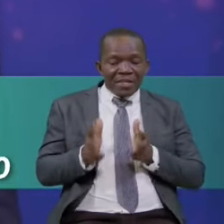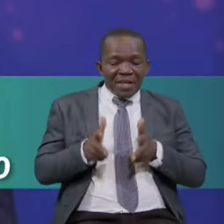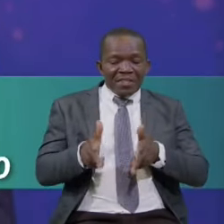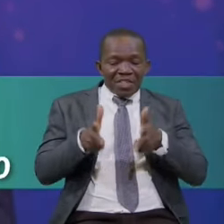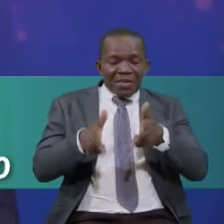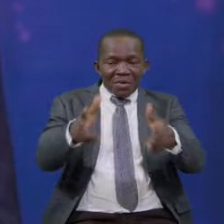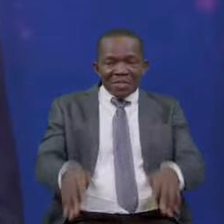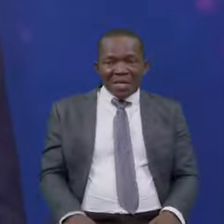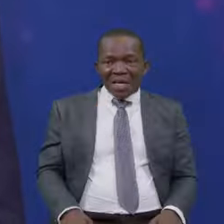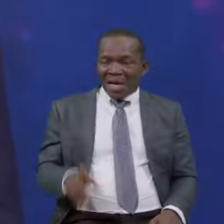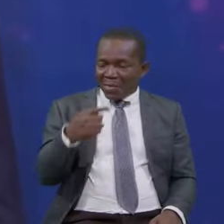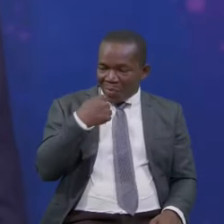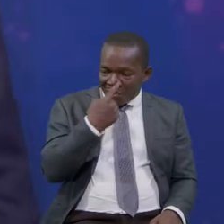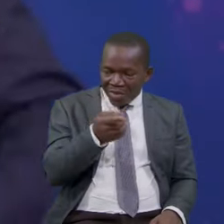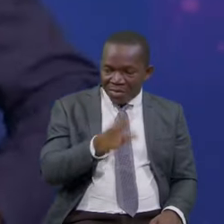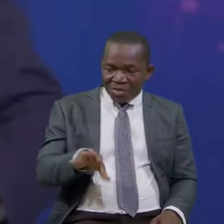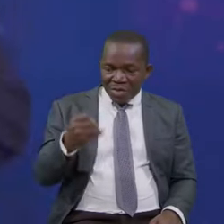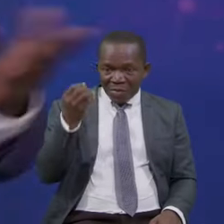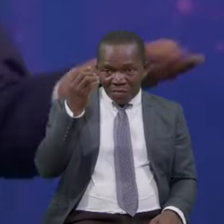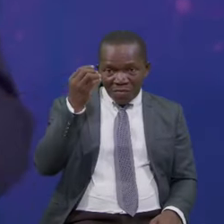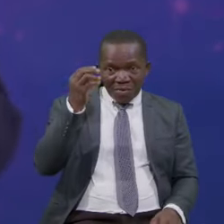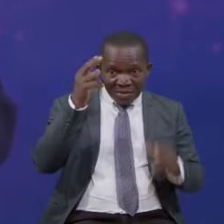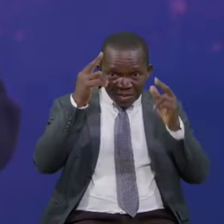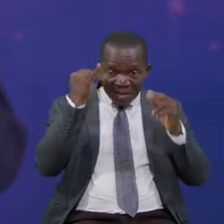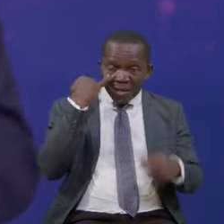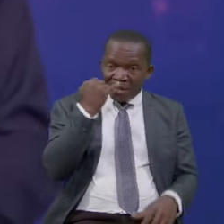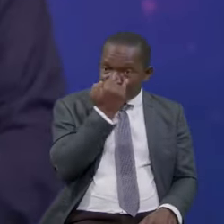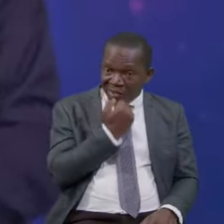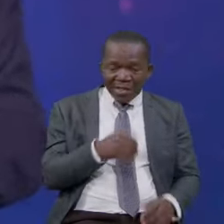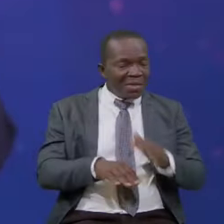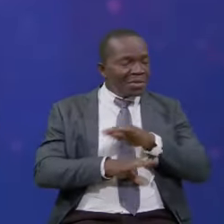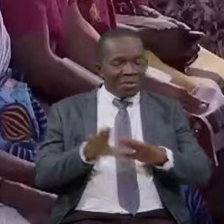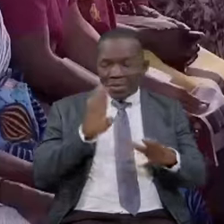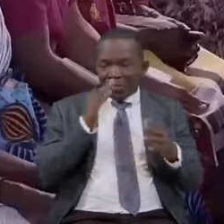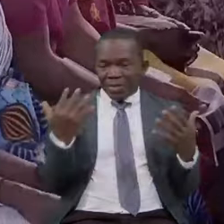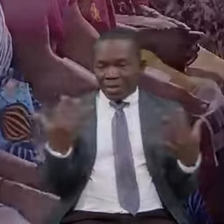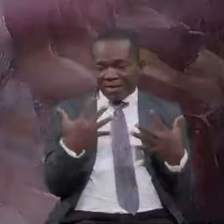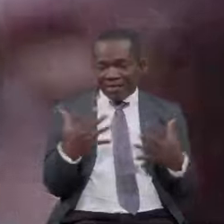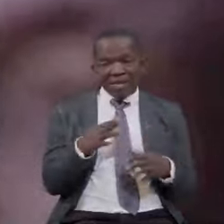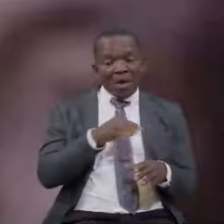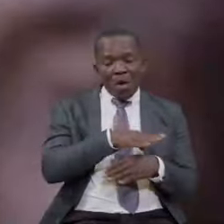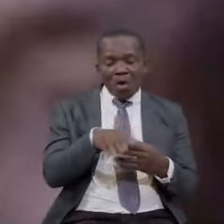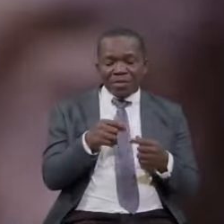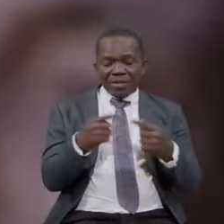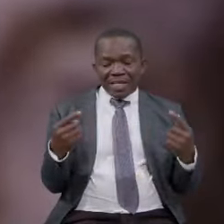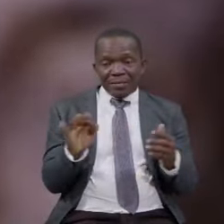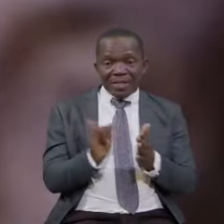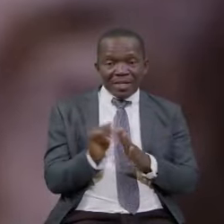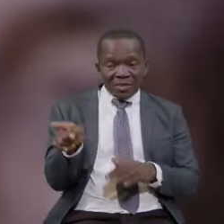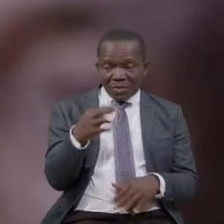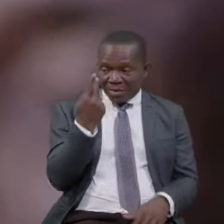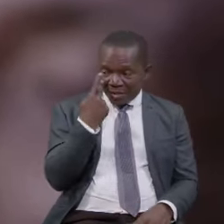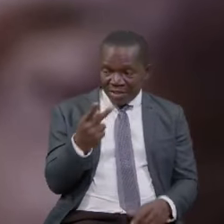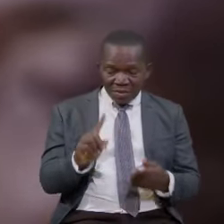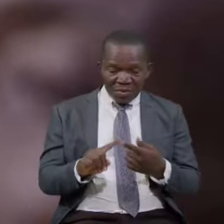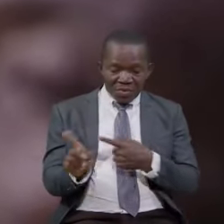d'Israël ne craignez pas les épiptiens que vous voyez aujourd'hui vous ne les verrez plus jamais ça c'est la foi et